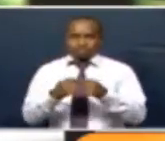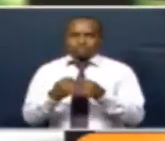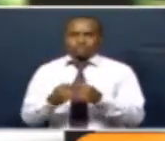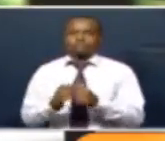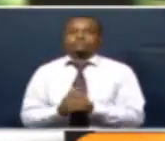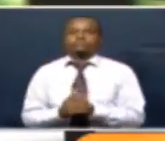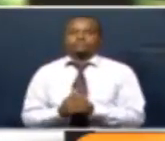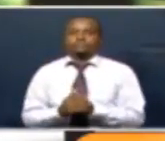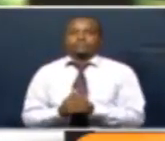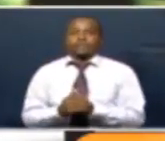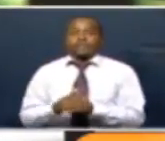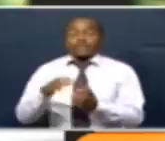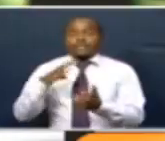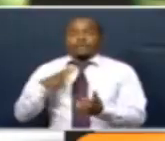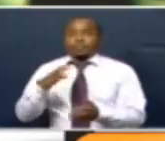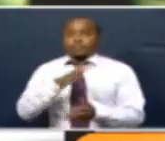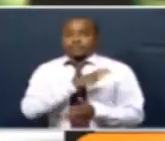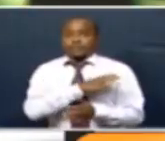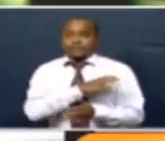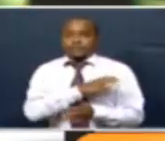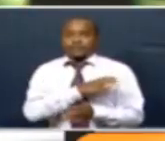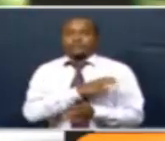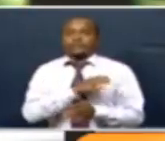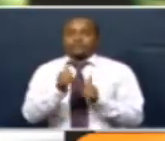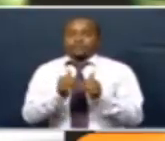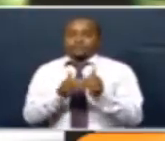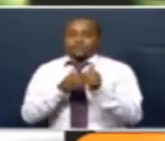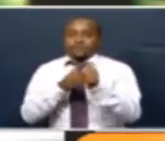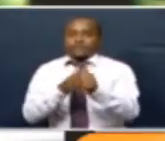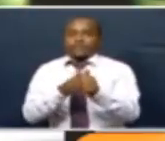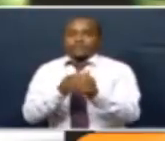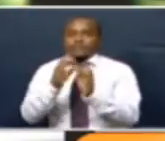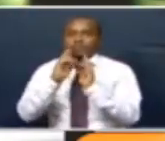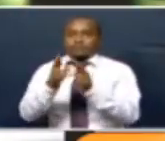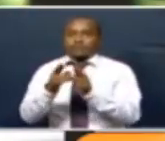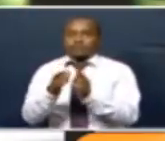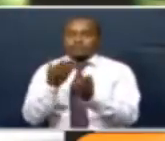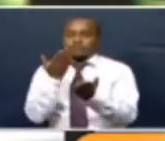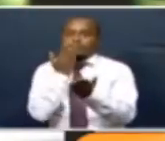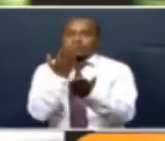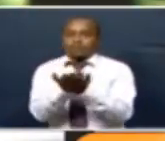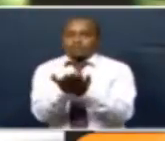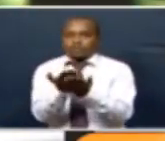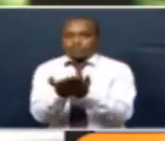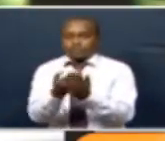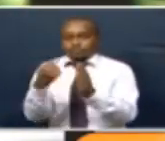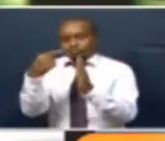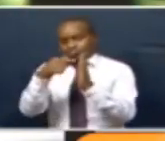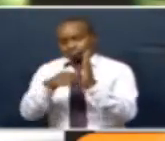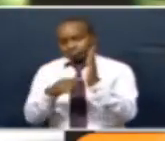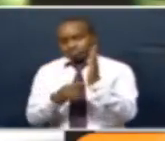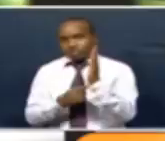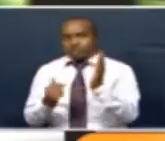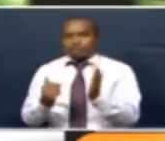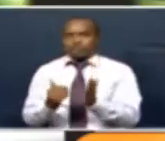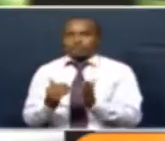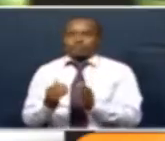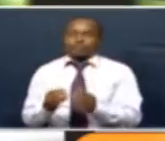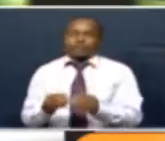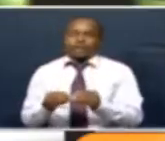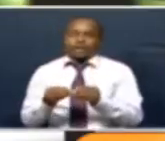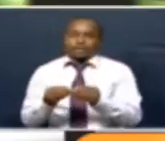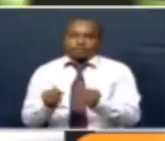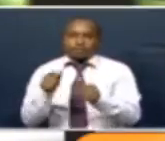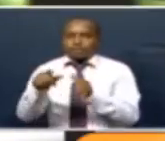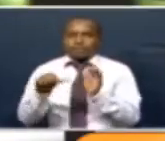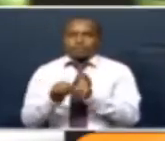misitu. Kamati iliyoongoza uchunguzi huo sasa imetoa mapendekezo kadhaa yanayolenga kusaidia katika kuafikia ukuaji wa misitu nchini, kama